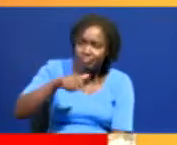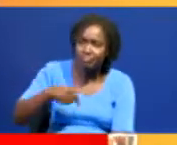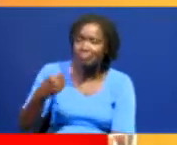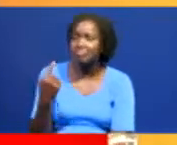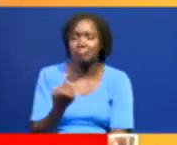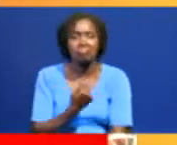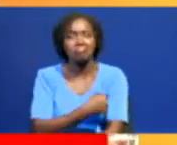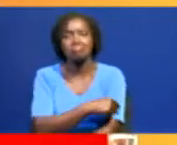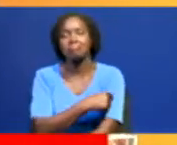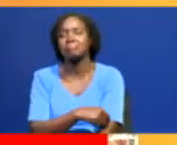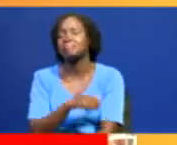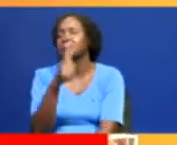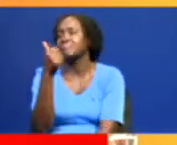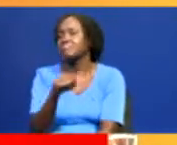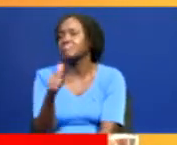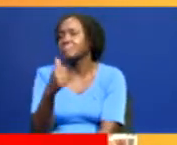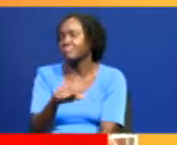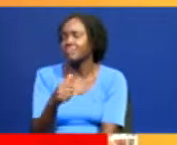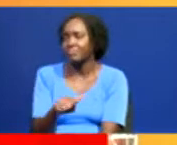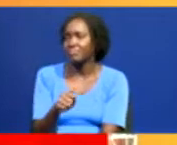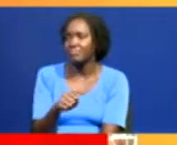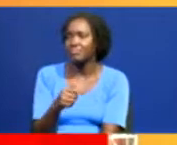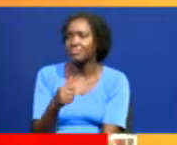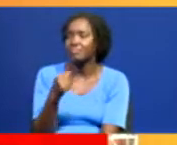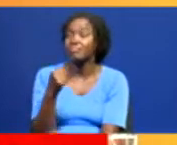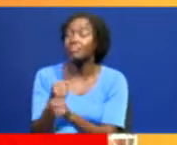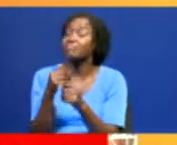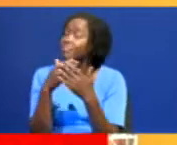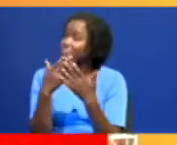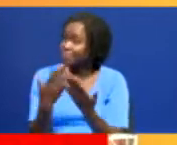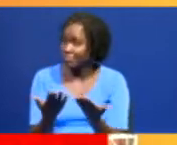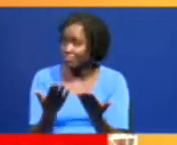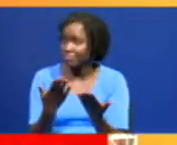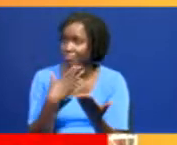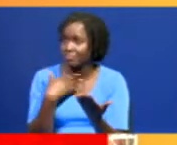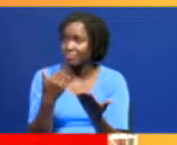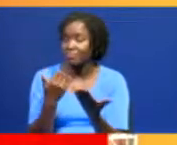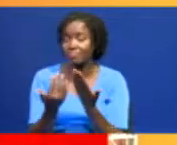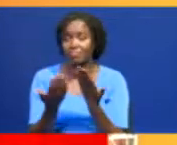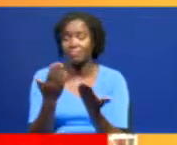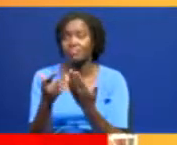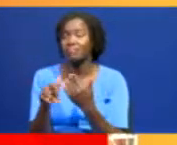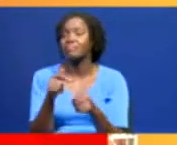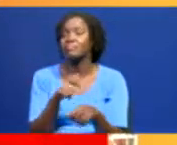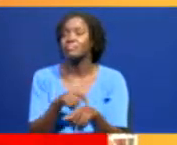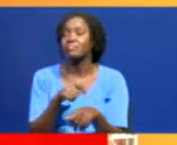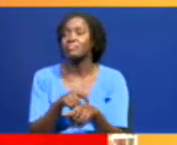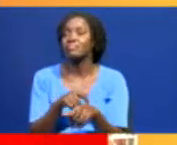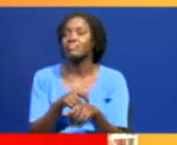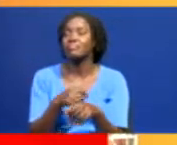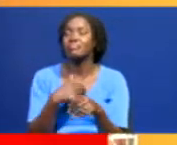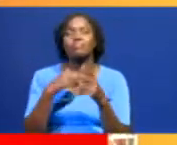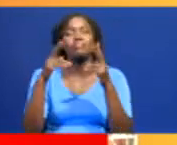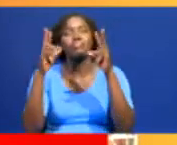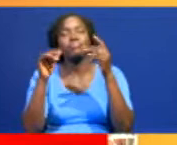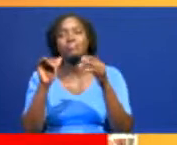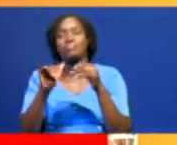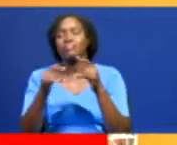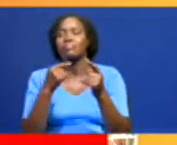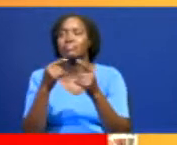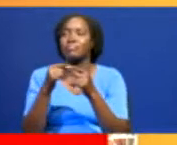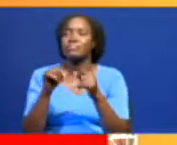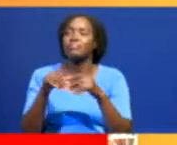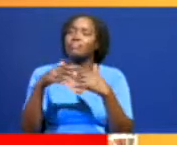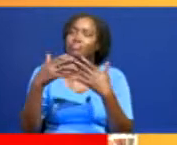moja, hatujawahi kati chini kusema tutafanya vipi. Ningependa pengine wakati huu kukue na mada ambayo tunaongelea